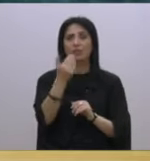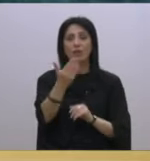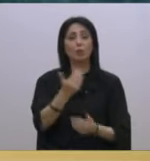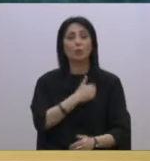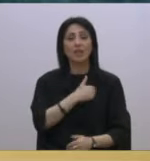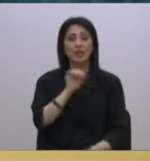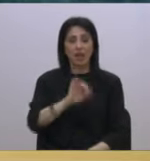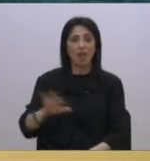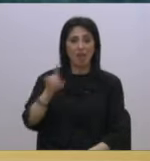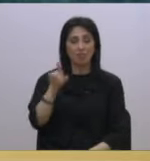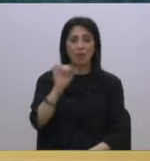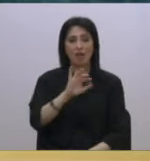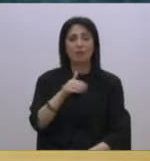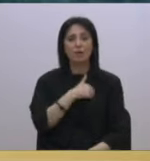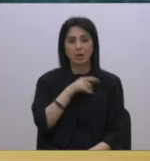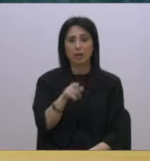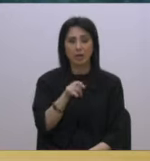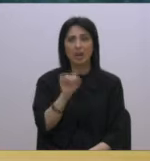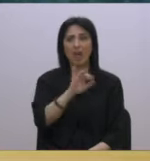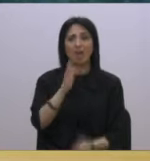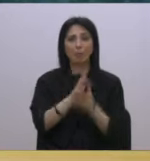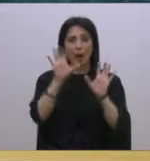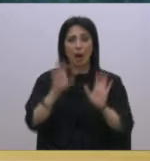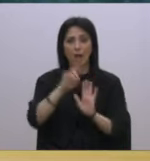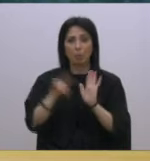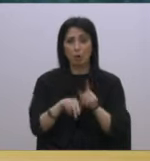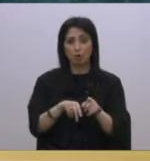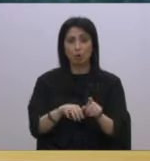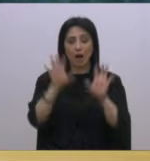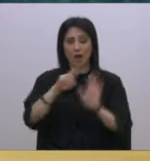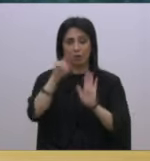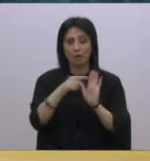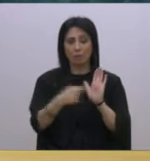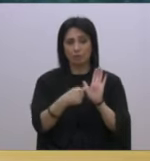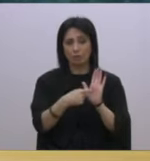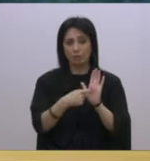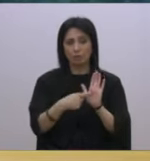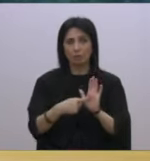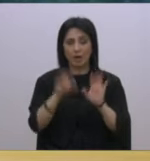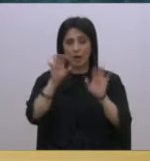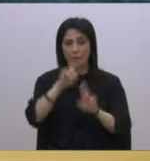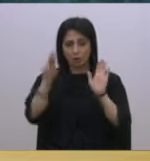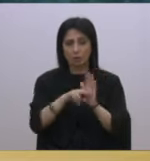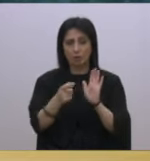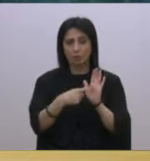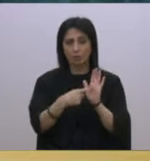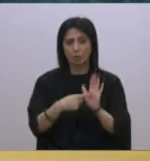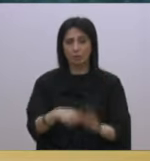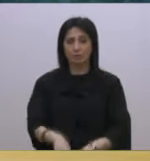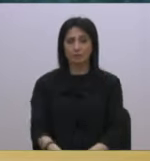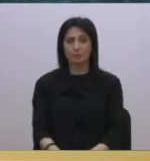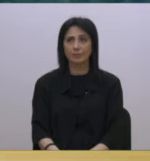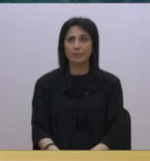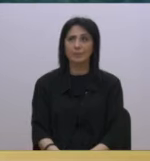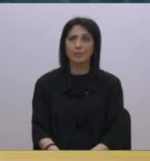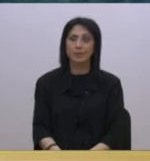გინდათ ევროპა თუ გინდათ ევროპა არის კანონმორჩილება დაემორჩილეთ კანონს დაემორჩილეთ